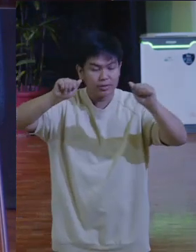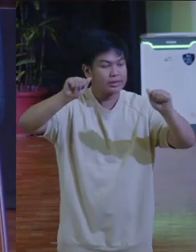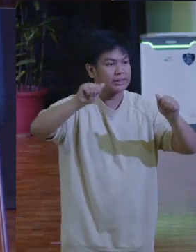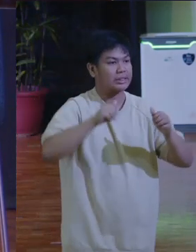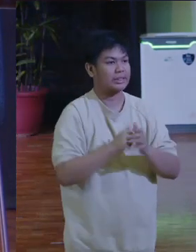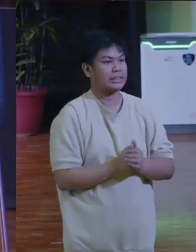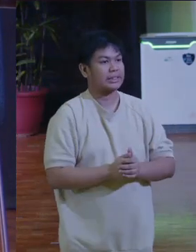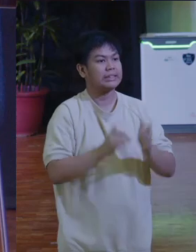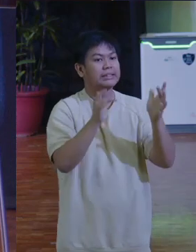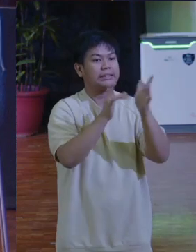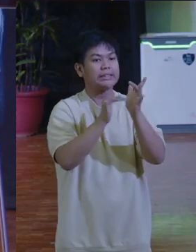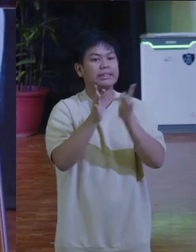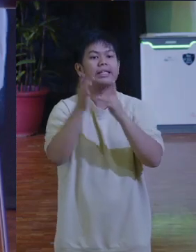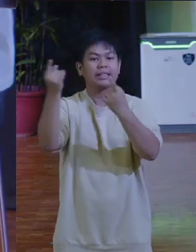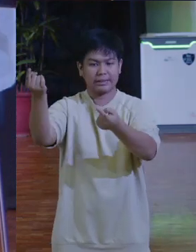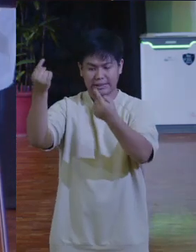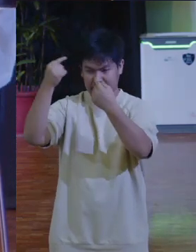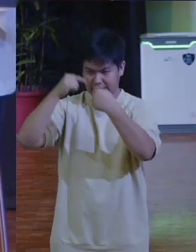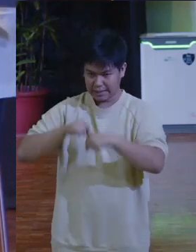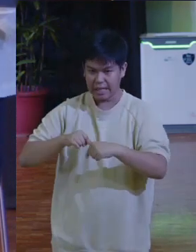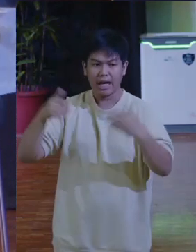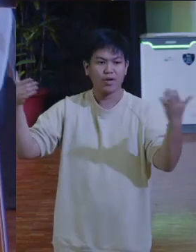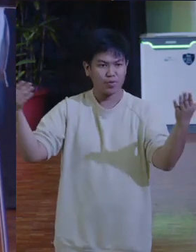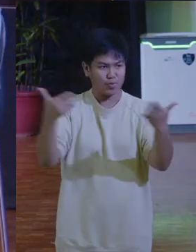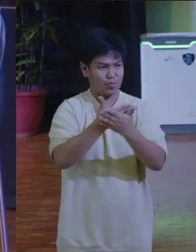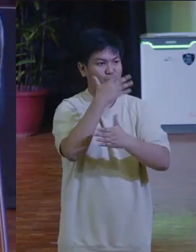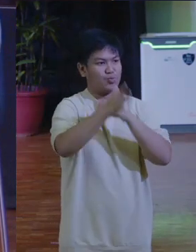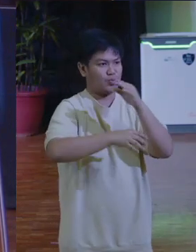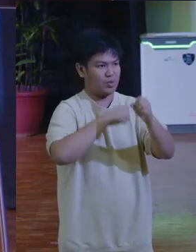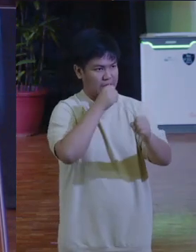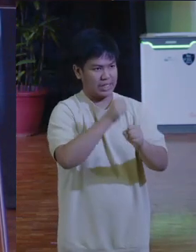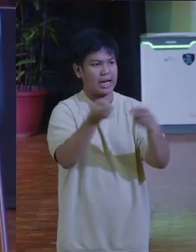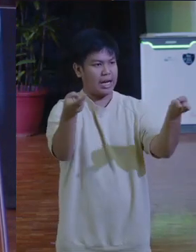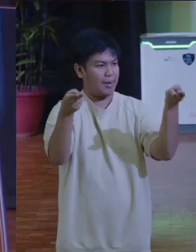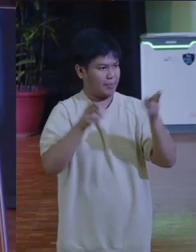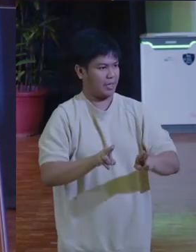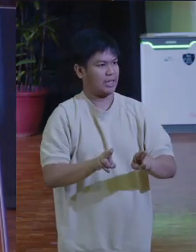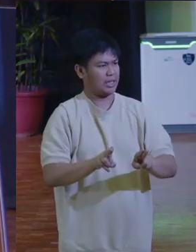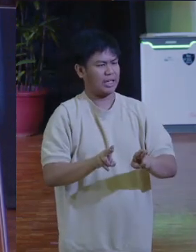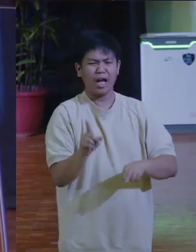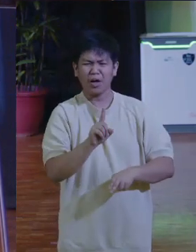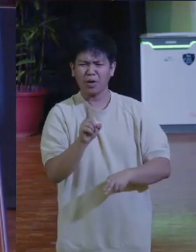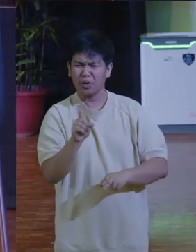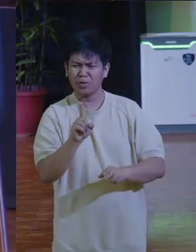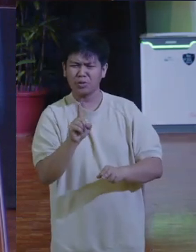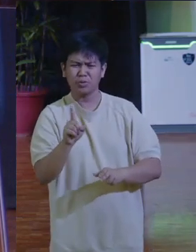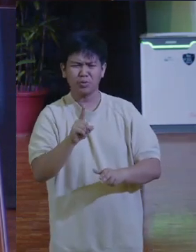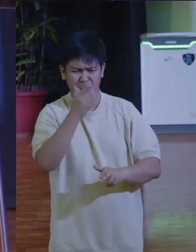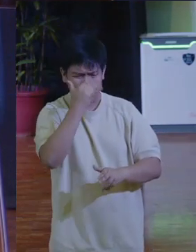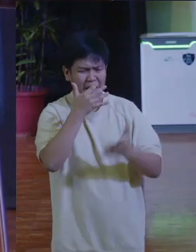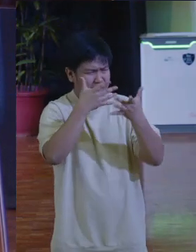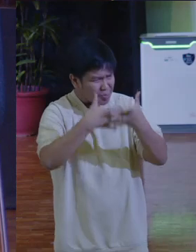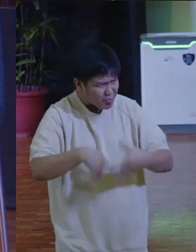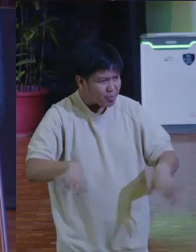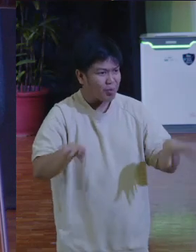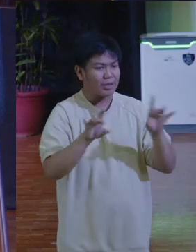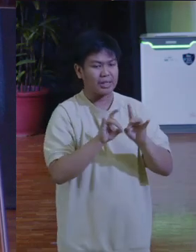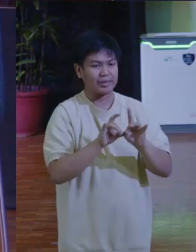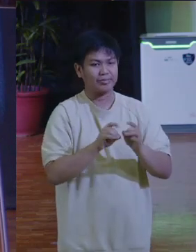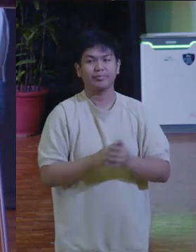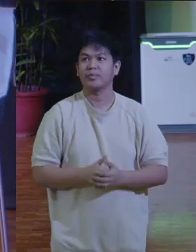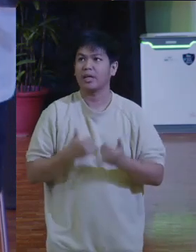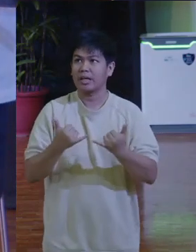pagdating ng bagong taong ito. So tingnan po muna natin yung the mandate